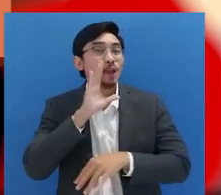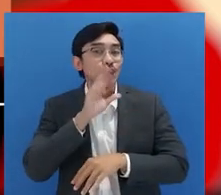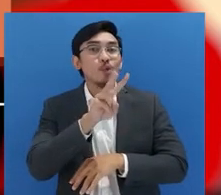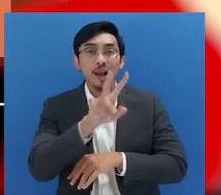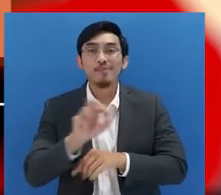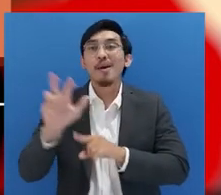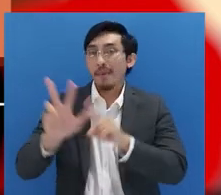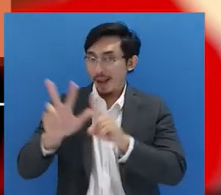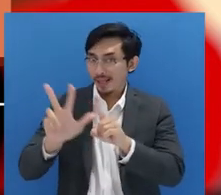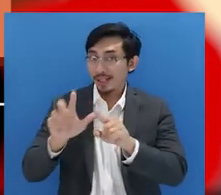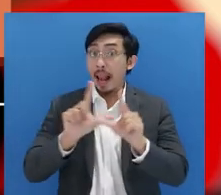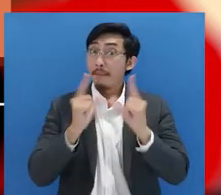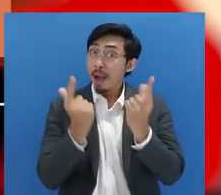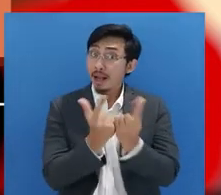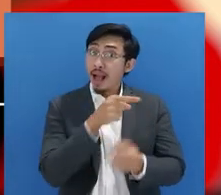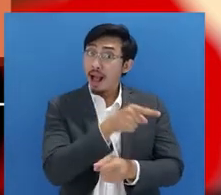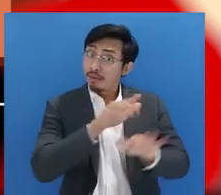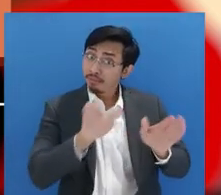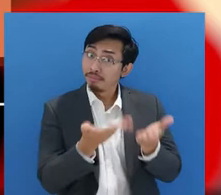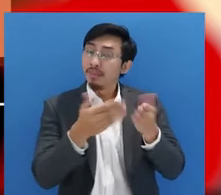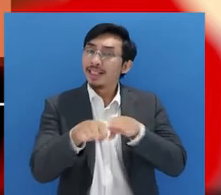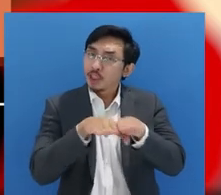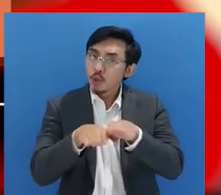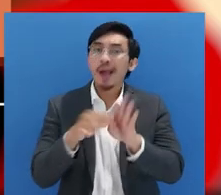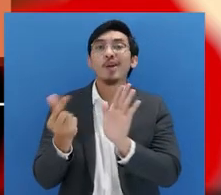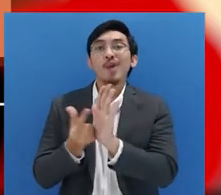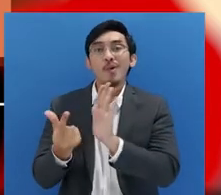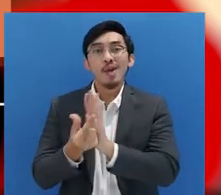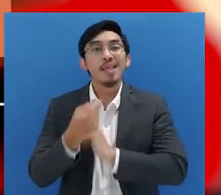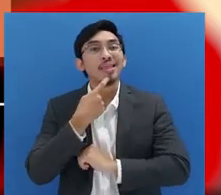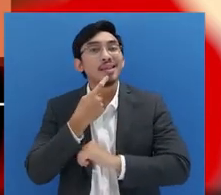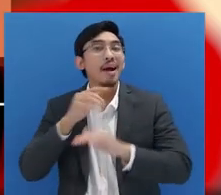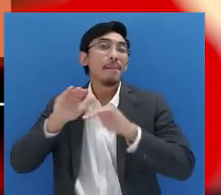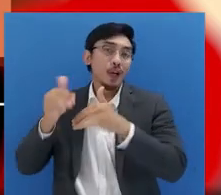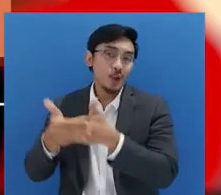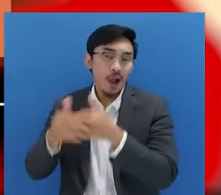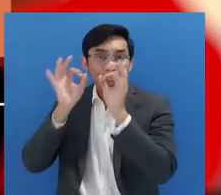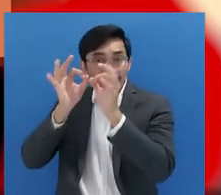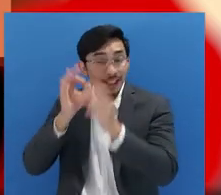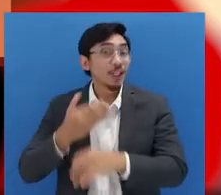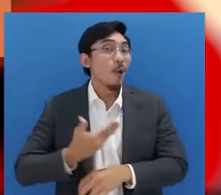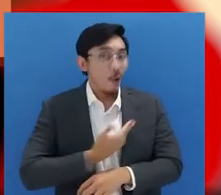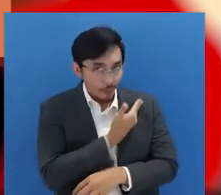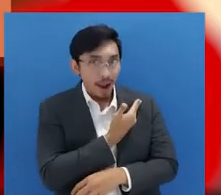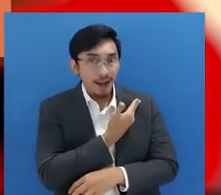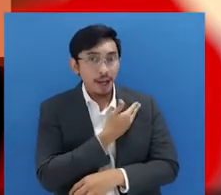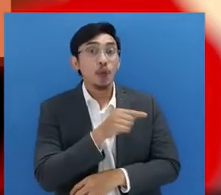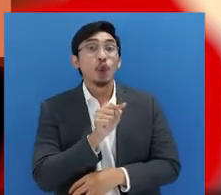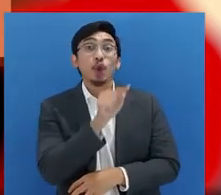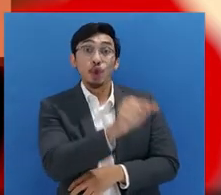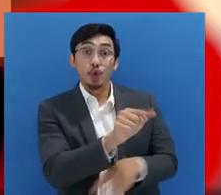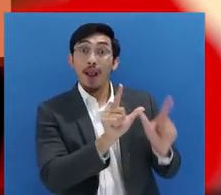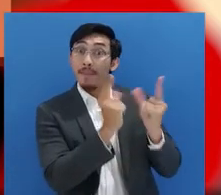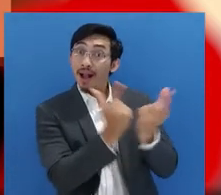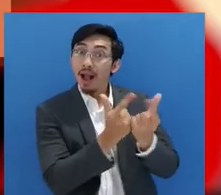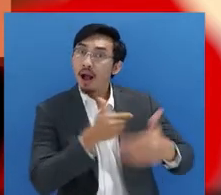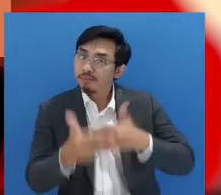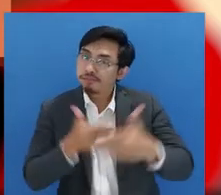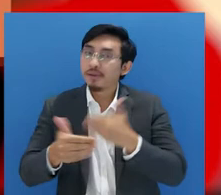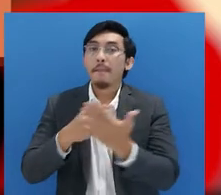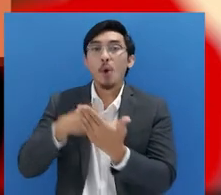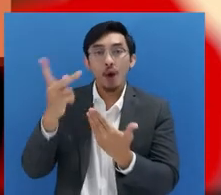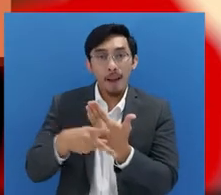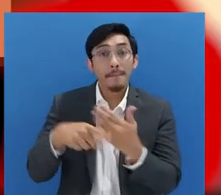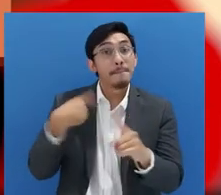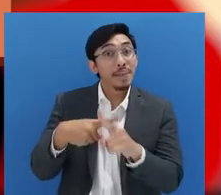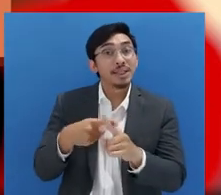Agustus 2018 sebagai lembaga yang didirikan berdasarkan Undang-Undang tentang Perlindungan Saksi dan Korban ditunjuk untuk melaksanakan program serta